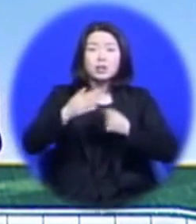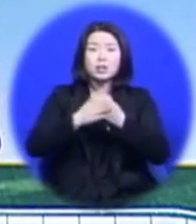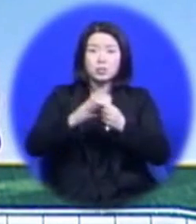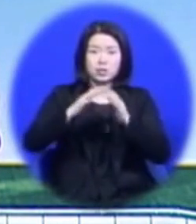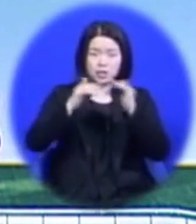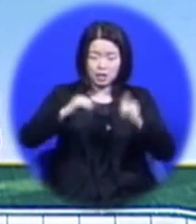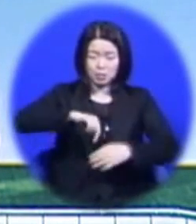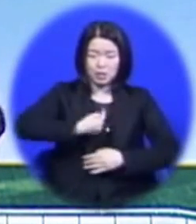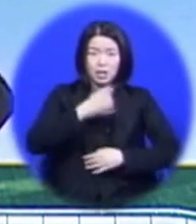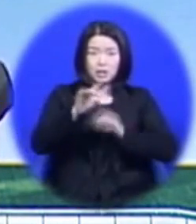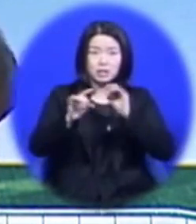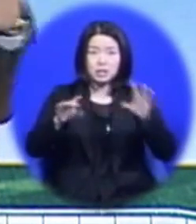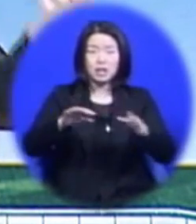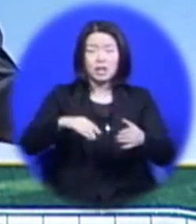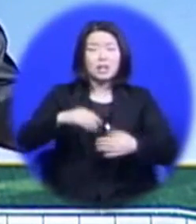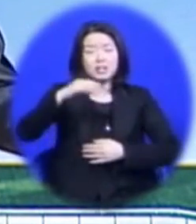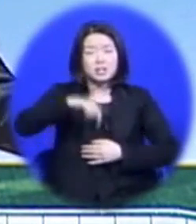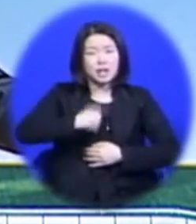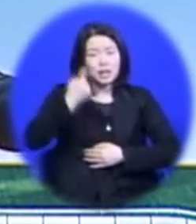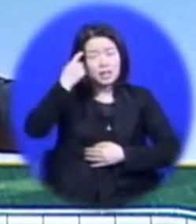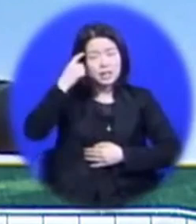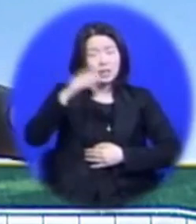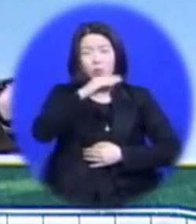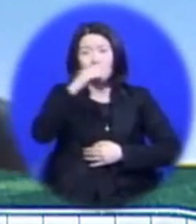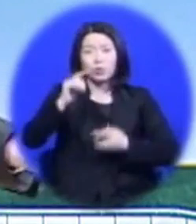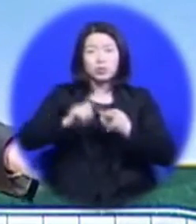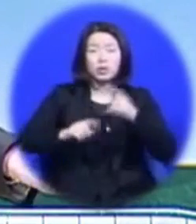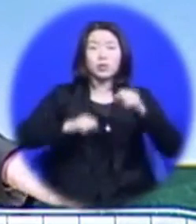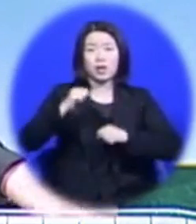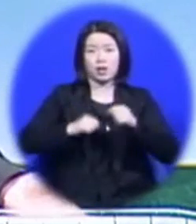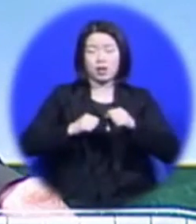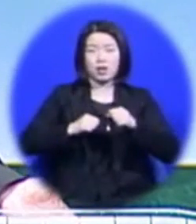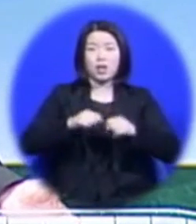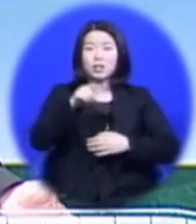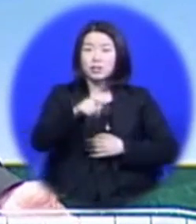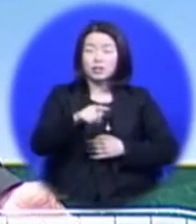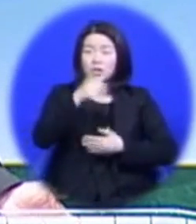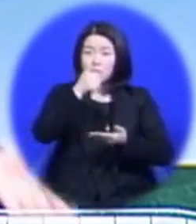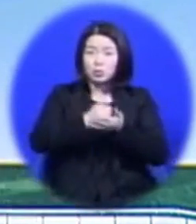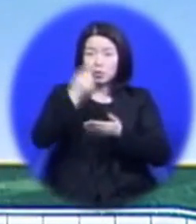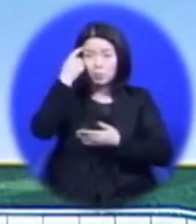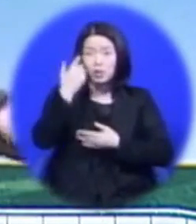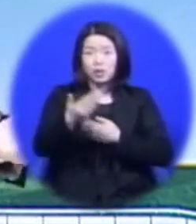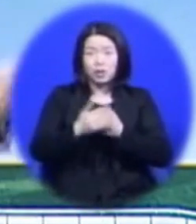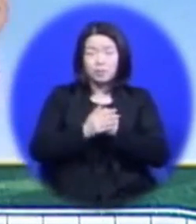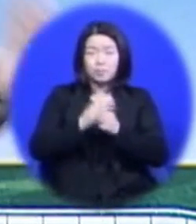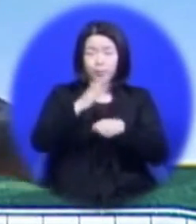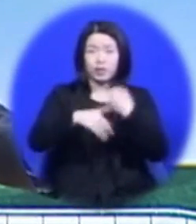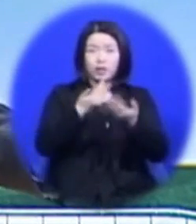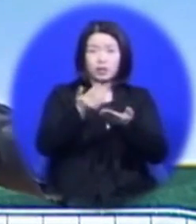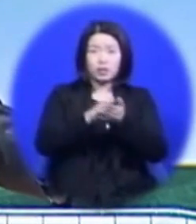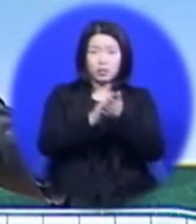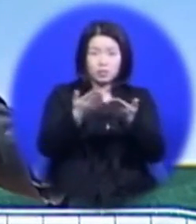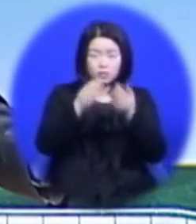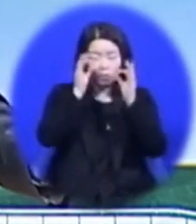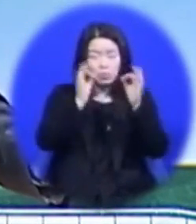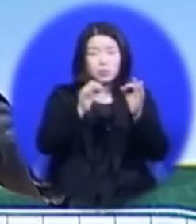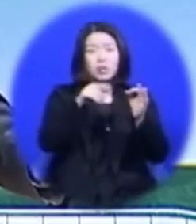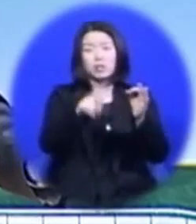행하였더라. 아, 자기 생각에 옳은 대로 행하는 게 무슨 죄입니까? 성경을 보니까 그게 죄인